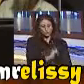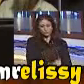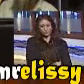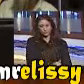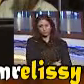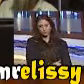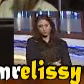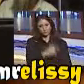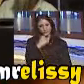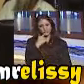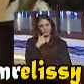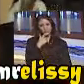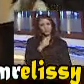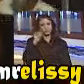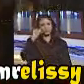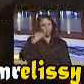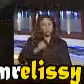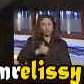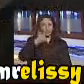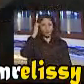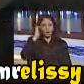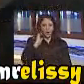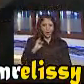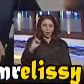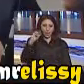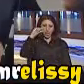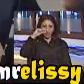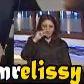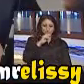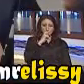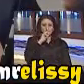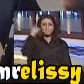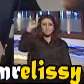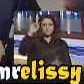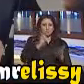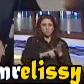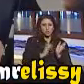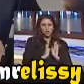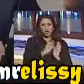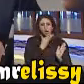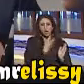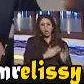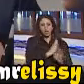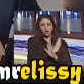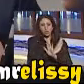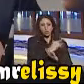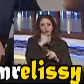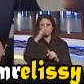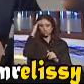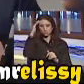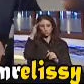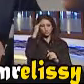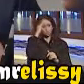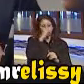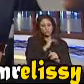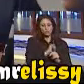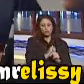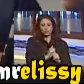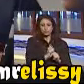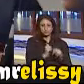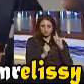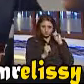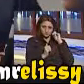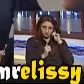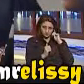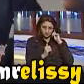جزيلا للأستاذ دكتور أحمد عارف المتحدث من جماعة الإخوان، شكرا جزيلا دكتور أحمد دراج عضو جبهة الإنقاذ، شكرا جزيلا للأستاذ نصر عبد السلام